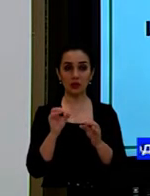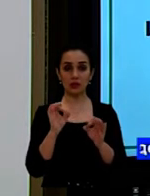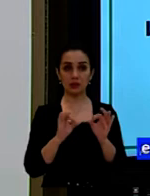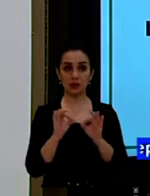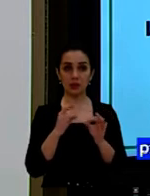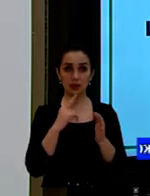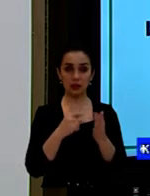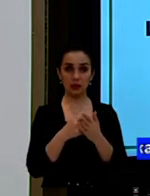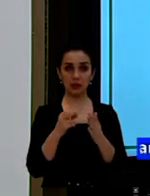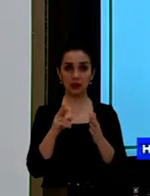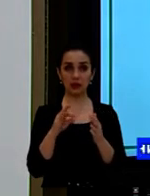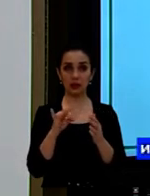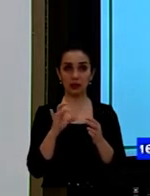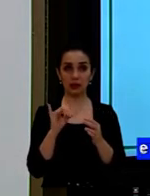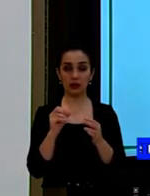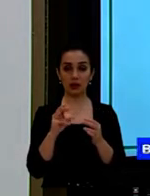атомов